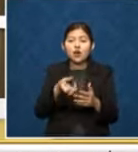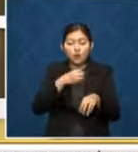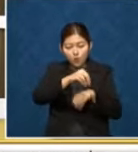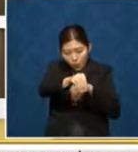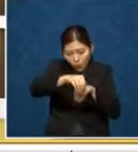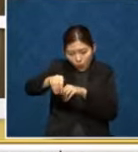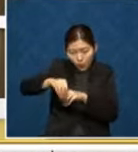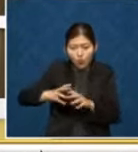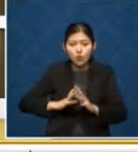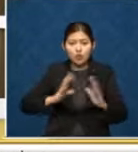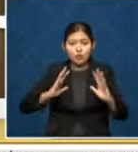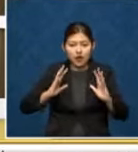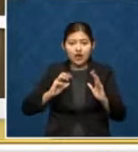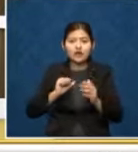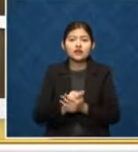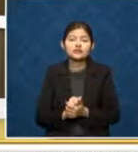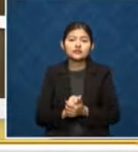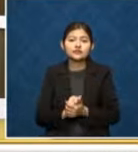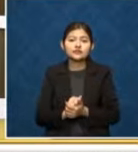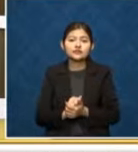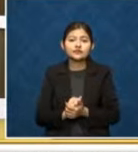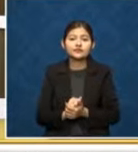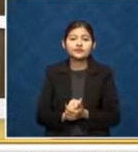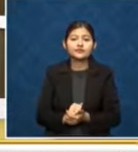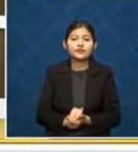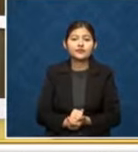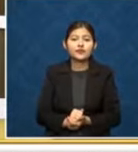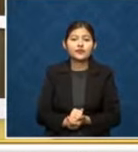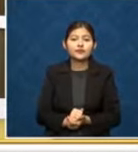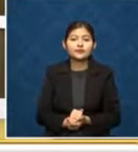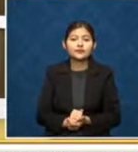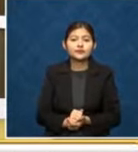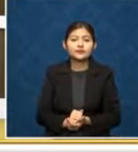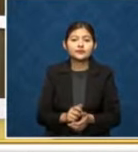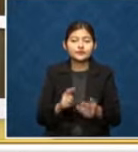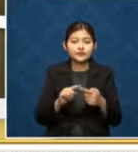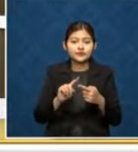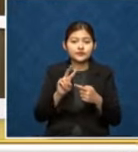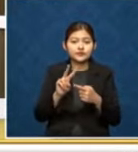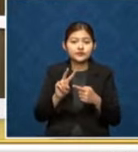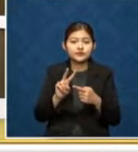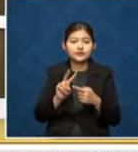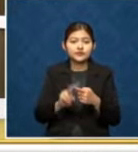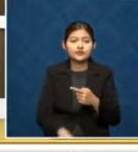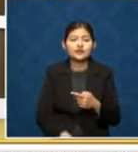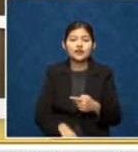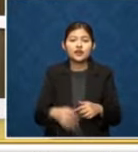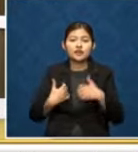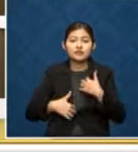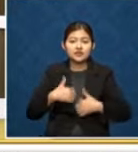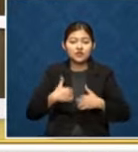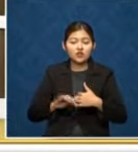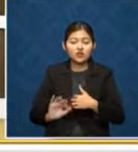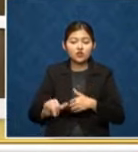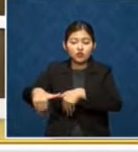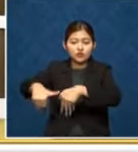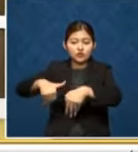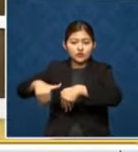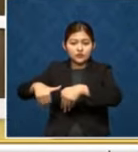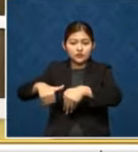งนะครับก็แบบกรณีเดียวกันนะครับเรื่องที่2ครับอันนี้เป็นเรื่องความเดือดร้อนของประชาชนนะครับ